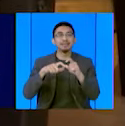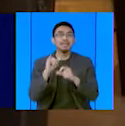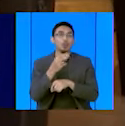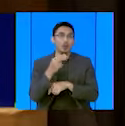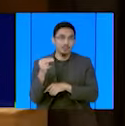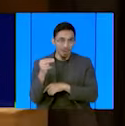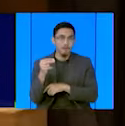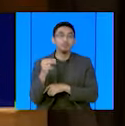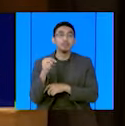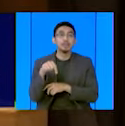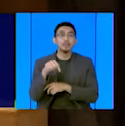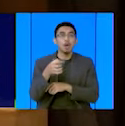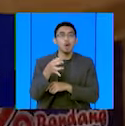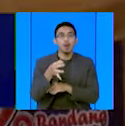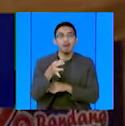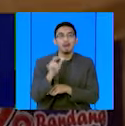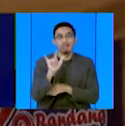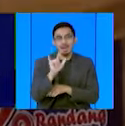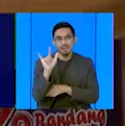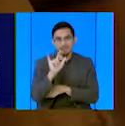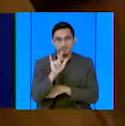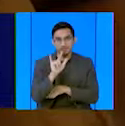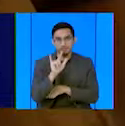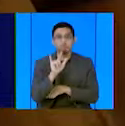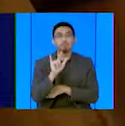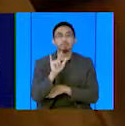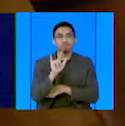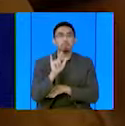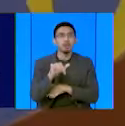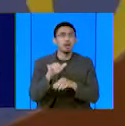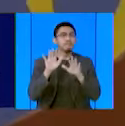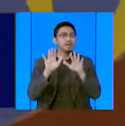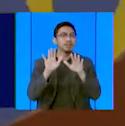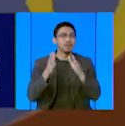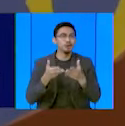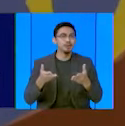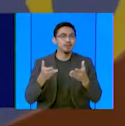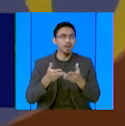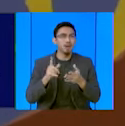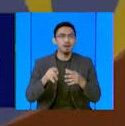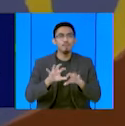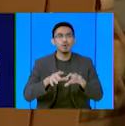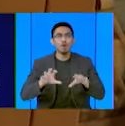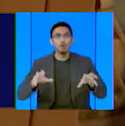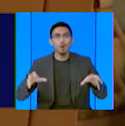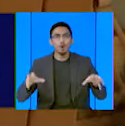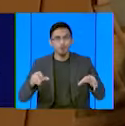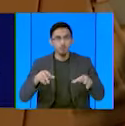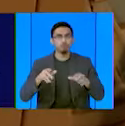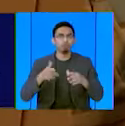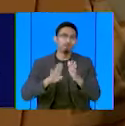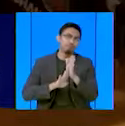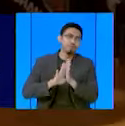Kota Bekasi. Bertajuk Kekuatan Media Membawa Produk Ekraf Indonesia Mendunia, AKI 2024 akan mampu menjadi